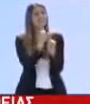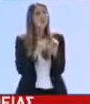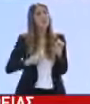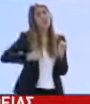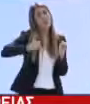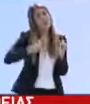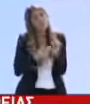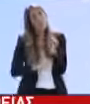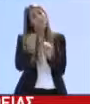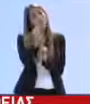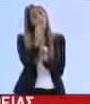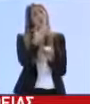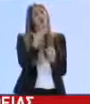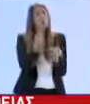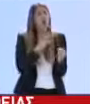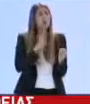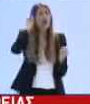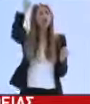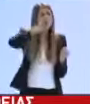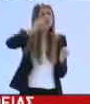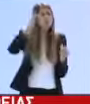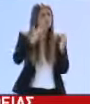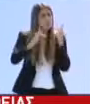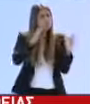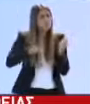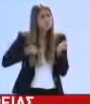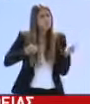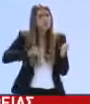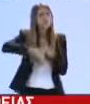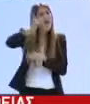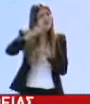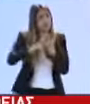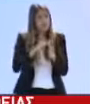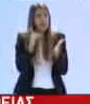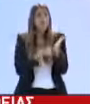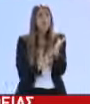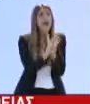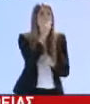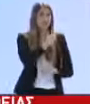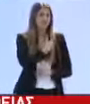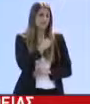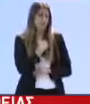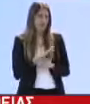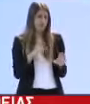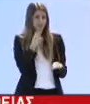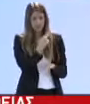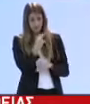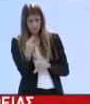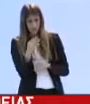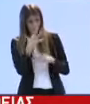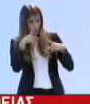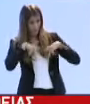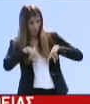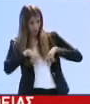παιδιά που φεύγουν χωρίς προοπτική στο εξωτερικό. Ανάπτυξη όμως για εμάς δεν σημαίνει μεγάλο